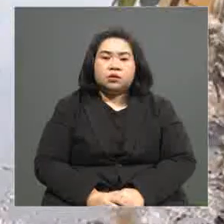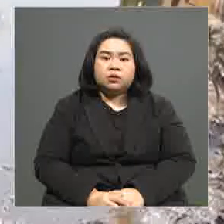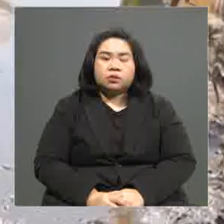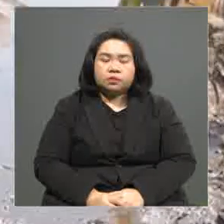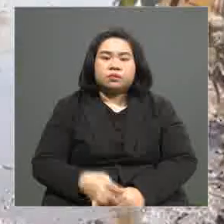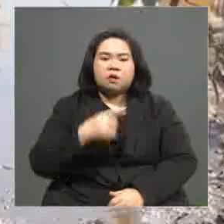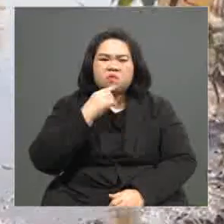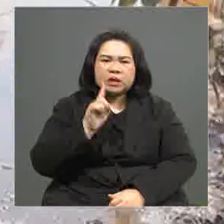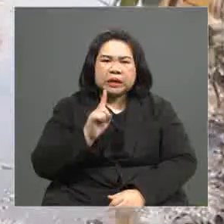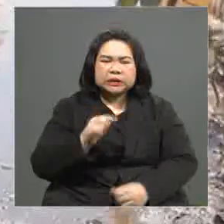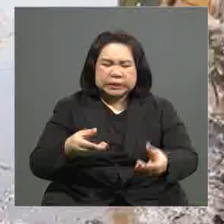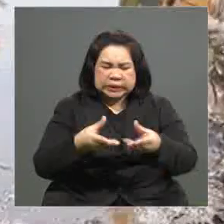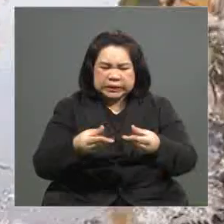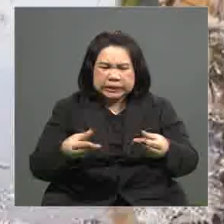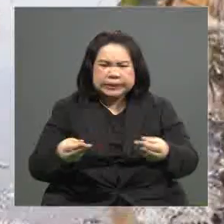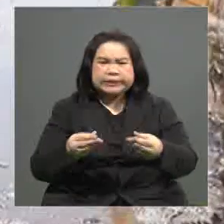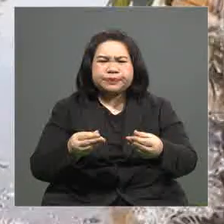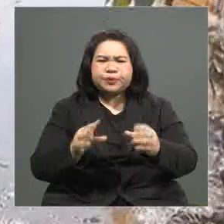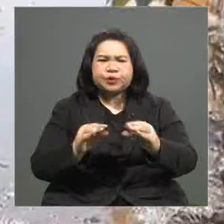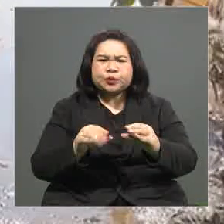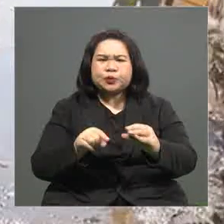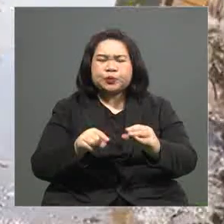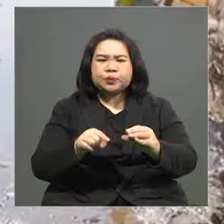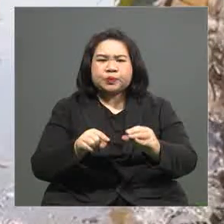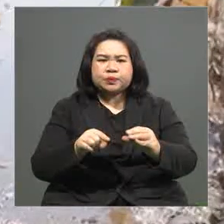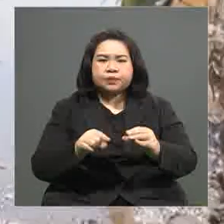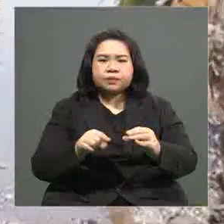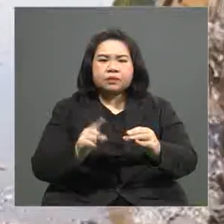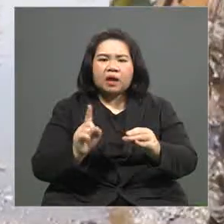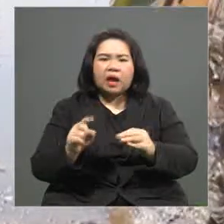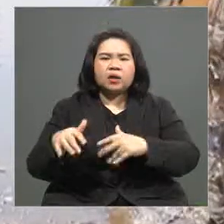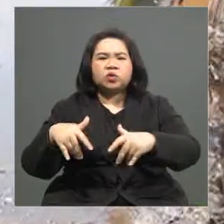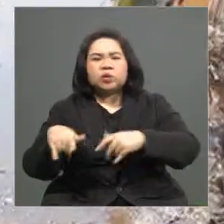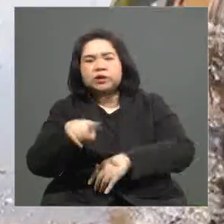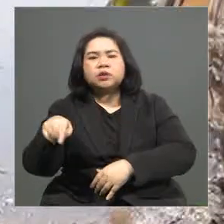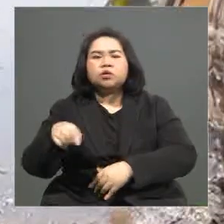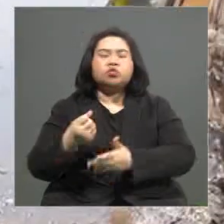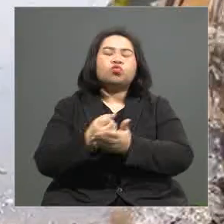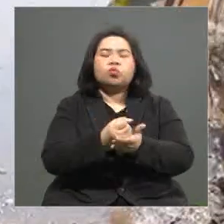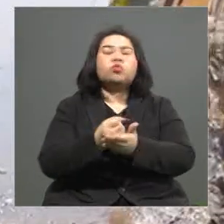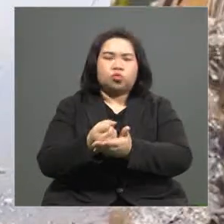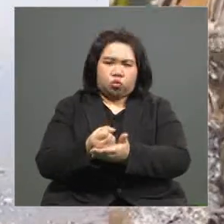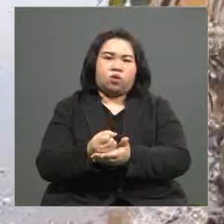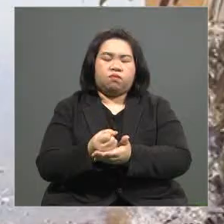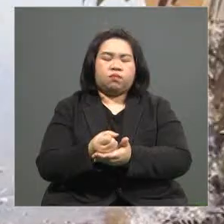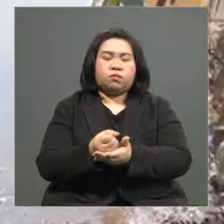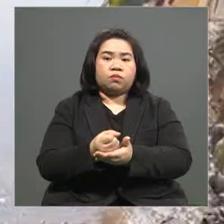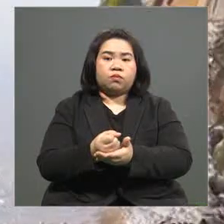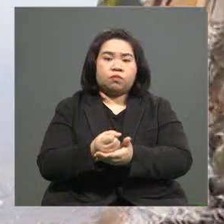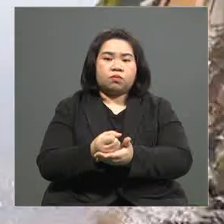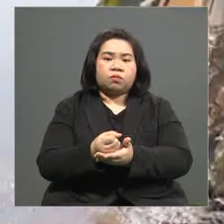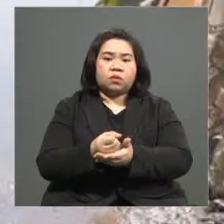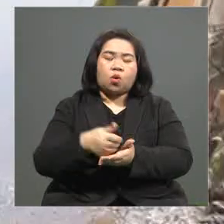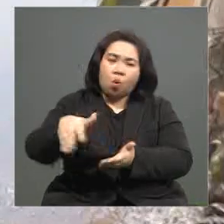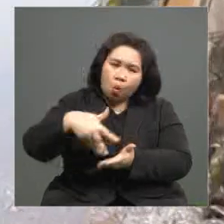มันก็จะมีโคลนอยู่อะค่ะก็ทางชาวบ้านก็ร่วมแรงร่วมใจกันท